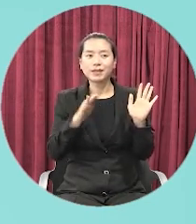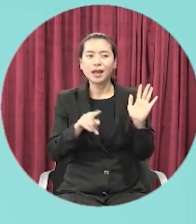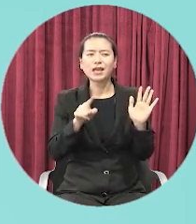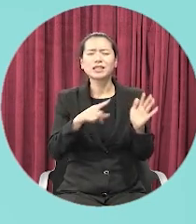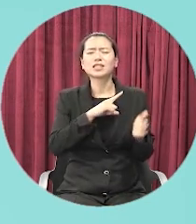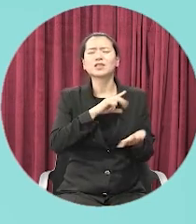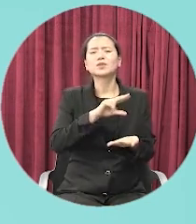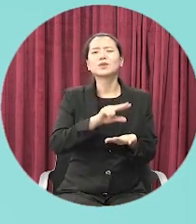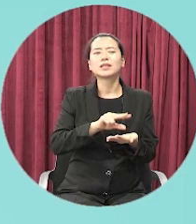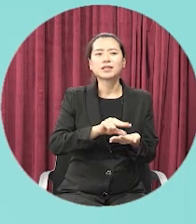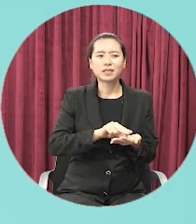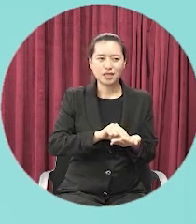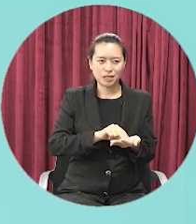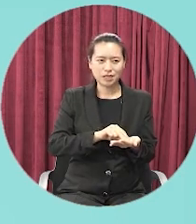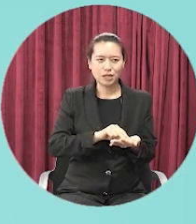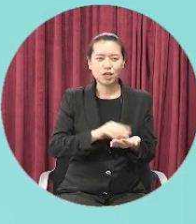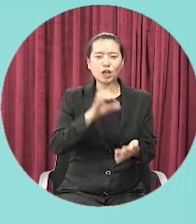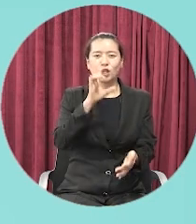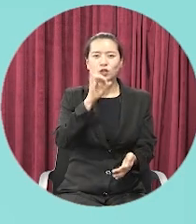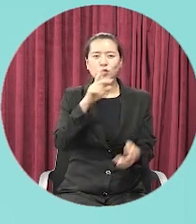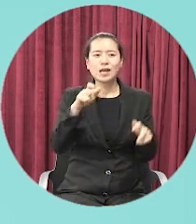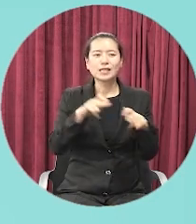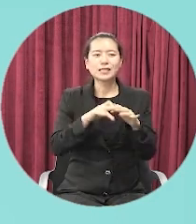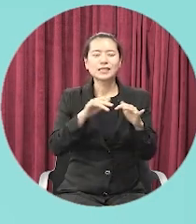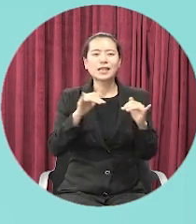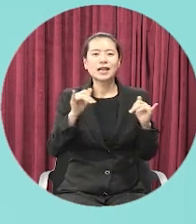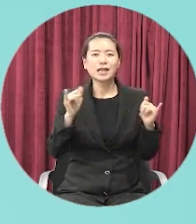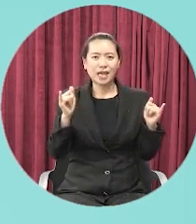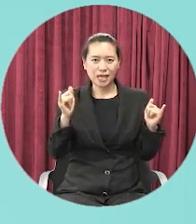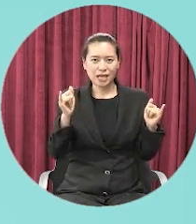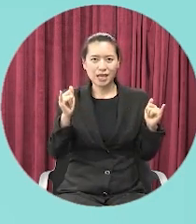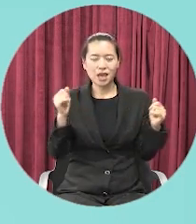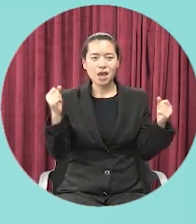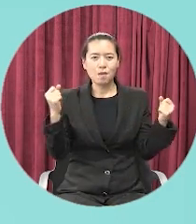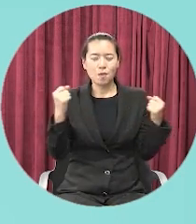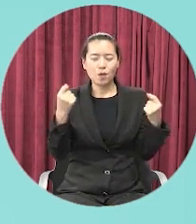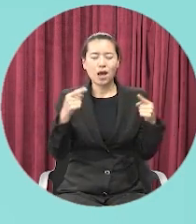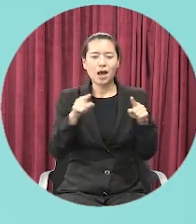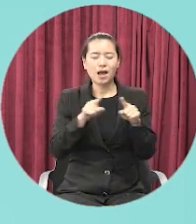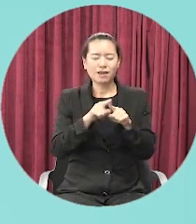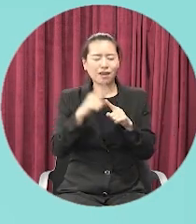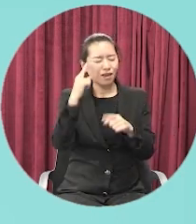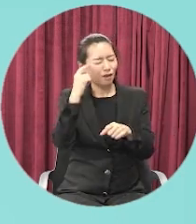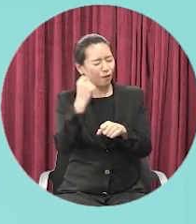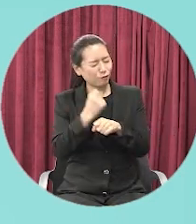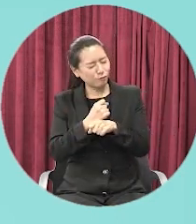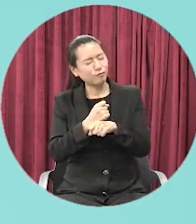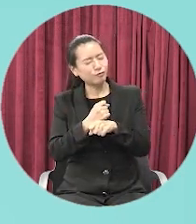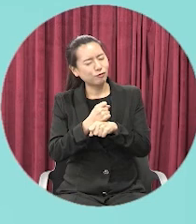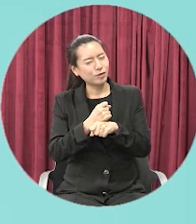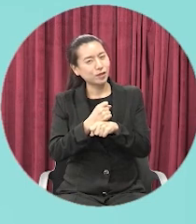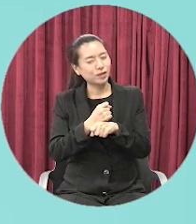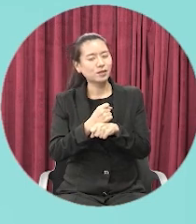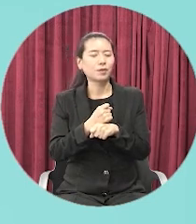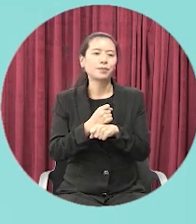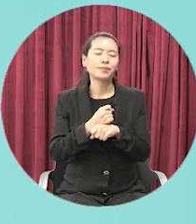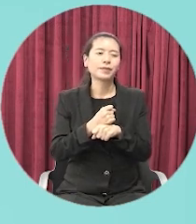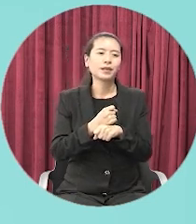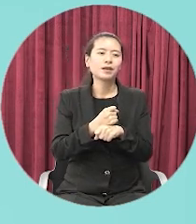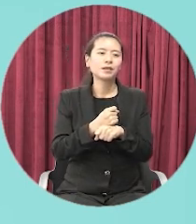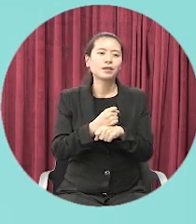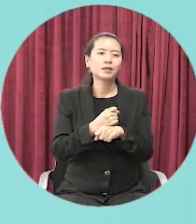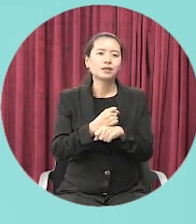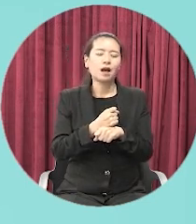저희가 중앙 장애인 보건 1센터 기획을 한거구요 bd 나온 으로 할 수 있는 서비스의 제공 받아 님께서